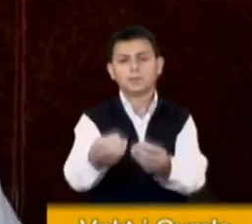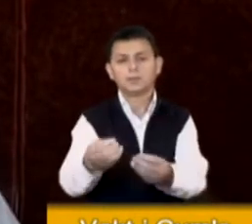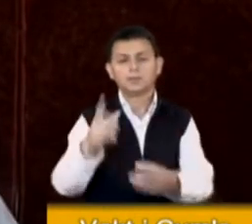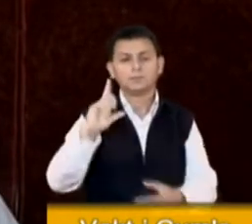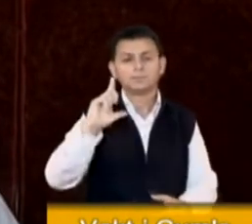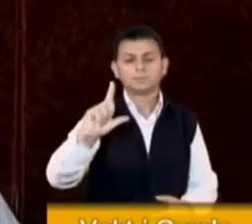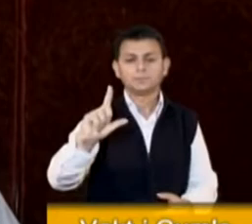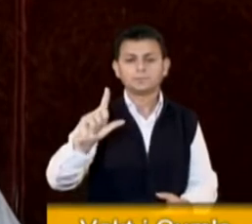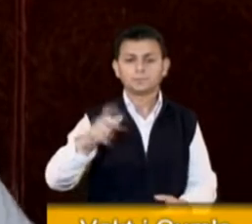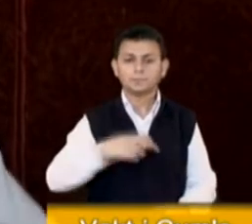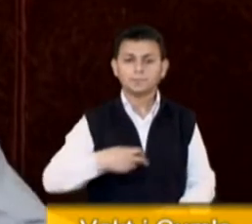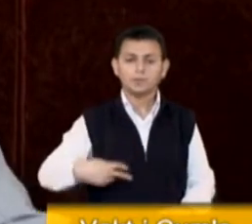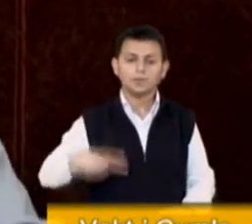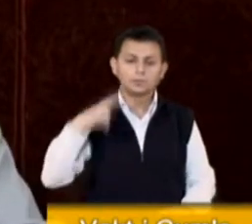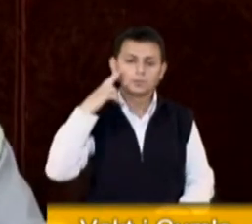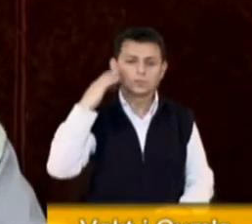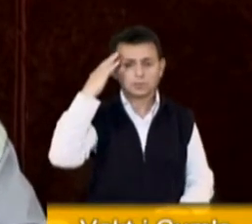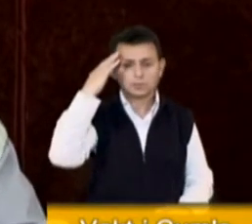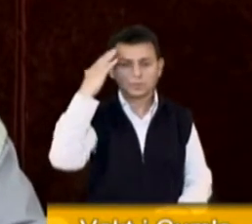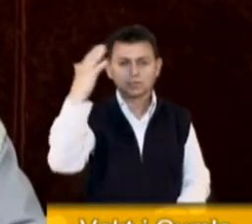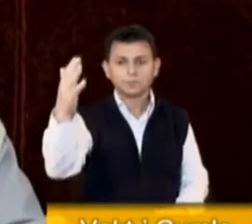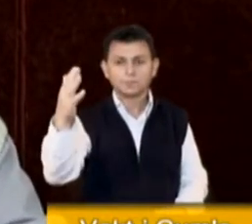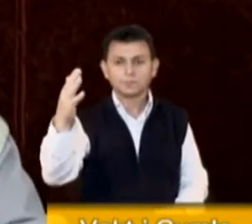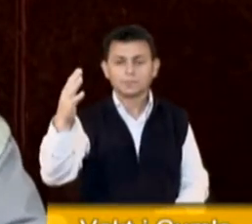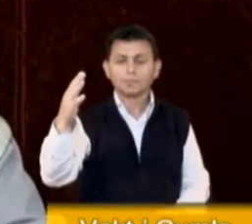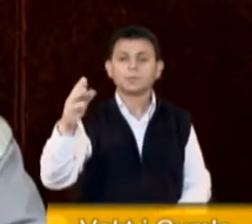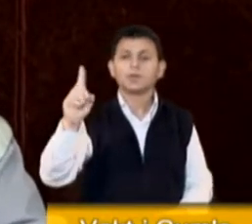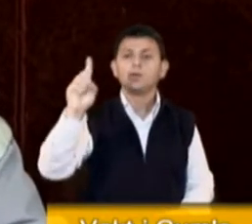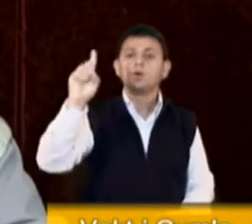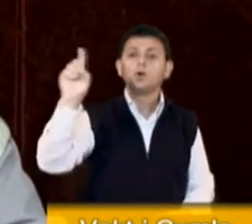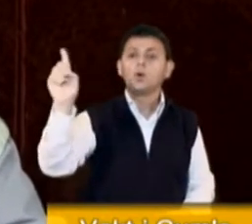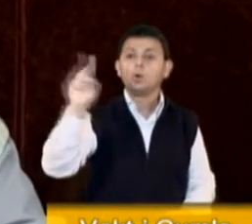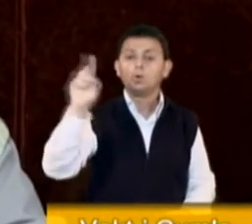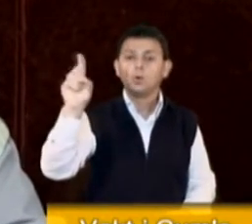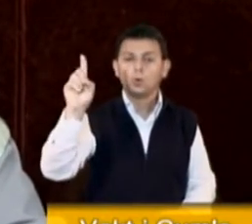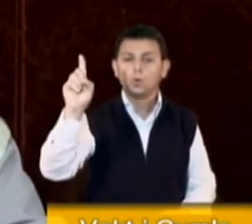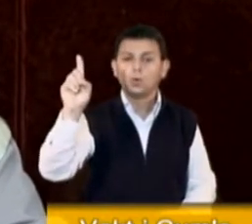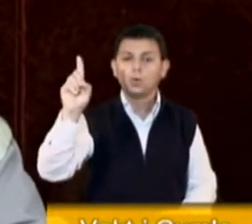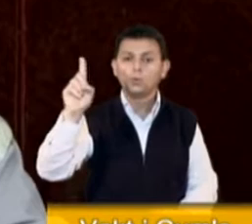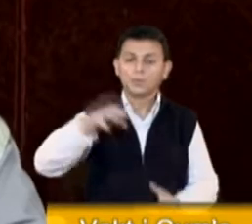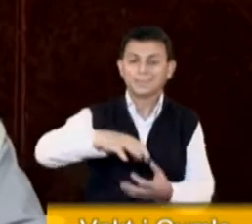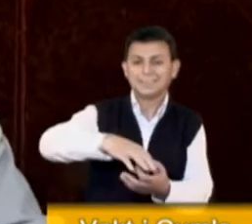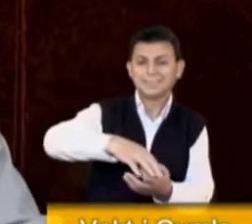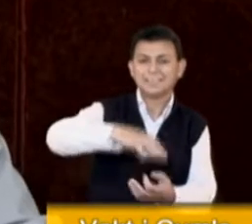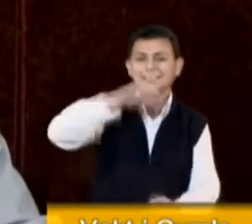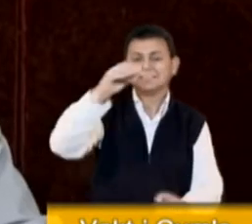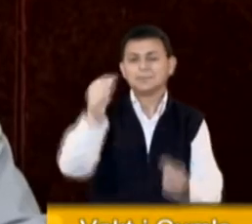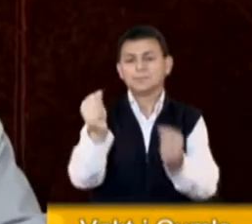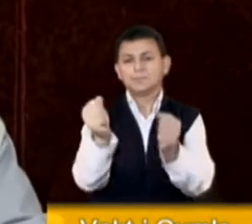defasında kainatın efendisi sallallahu aleyhi ve selleme 10 kişilik bir kafile